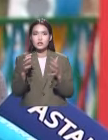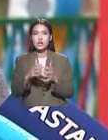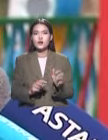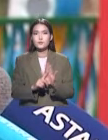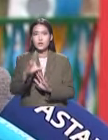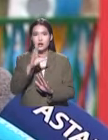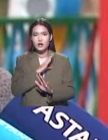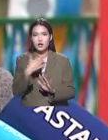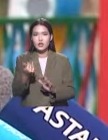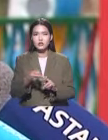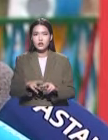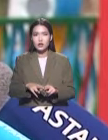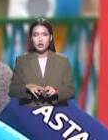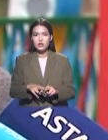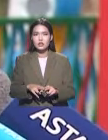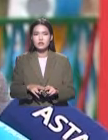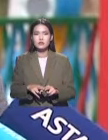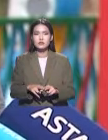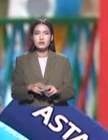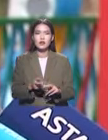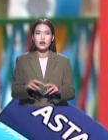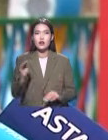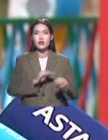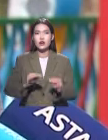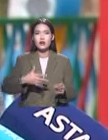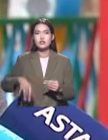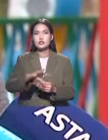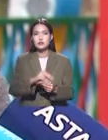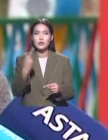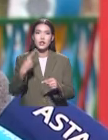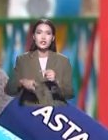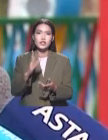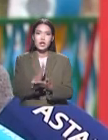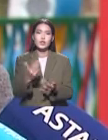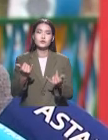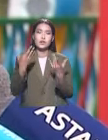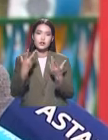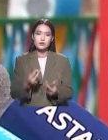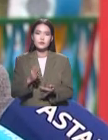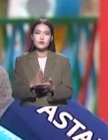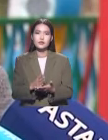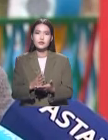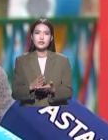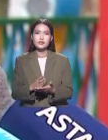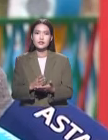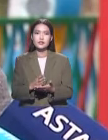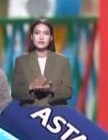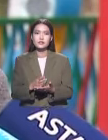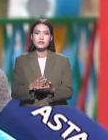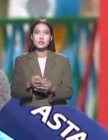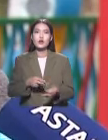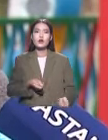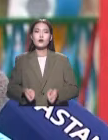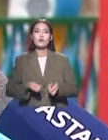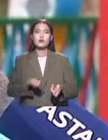тек мекеме осы аталған балабақшаның меңгерушісін бүгінгі күнменен бөлім басшының